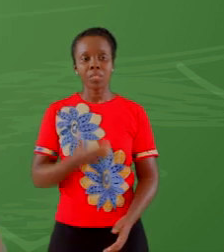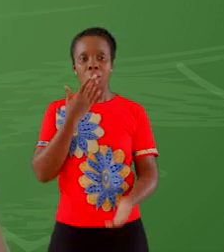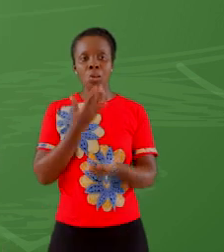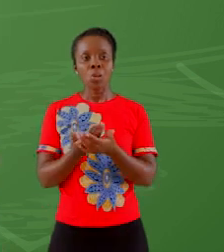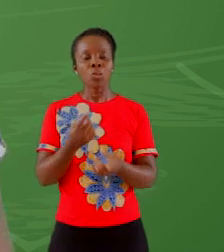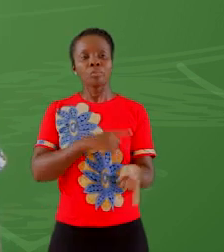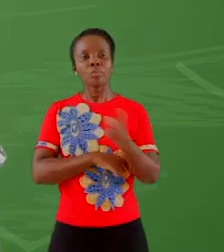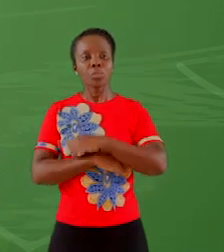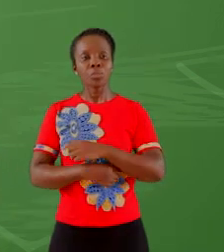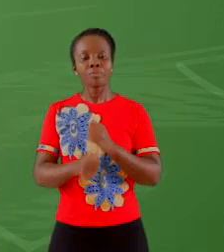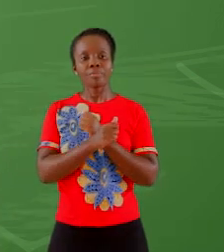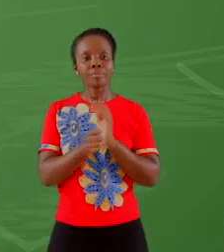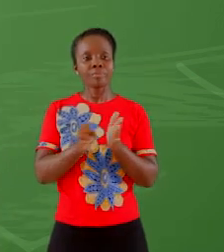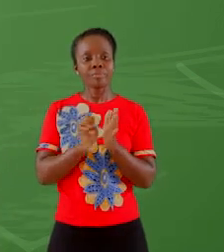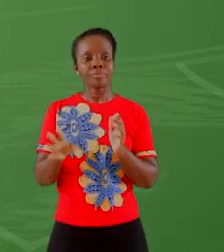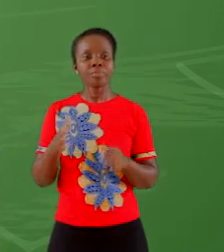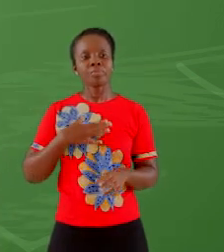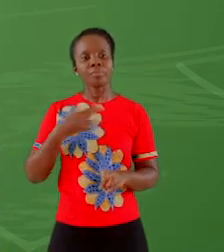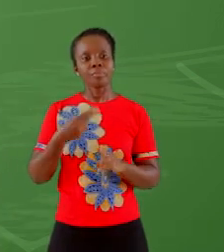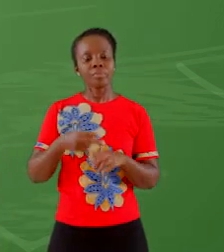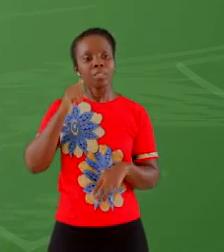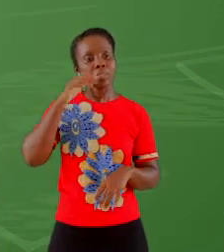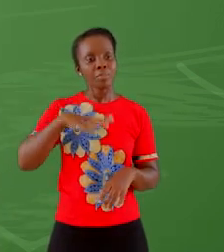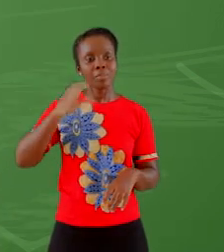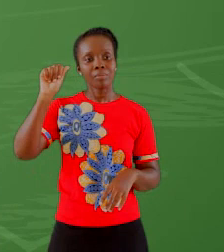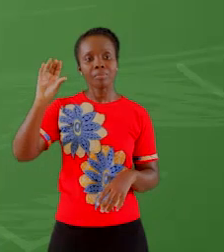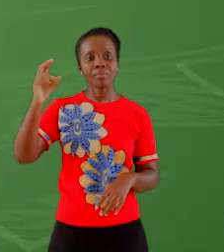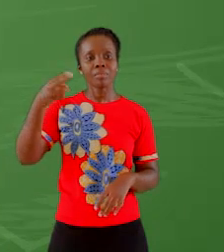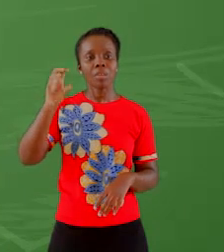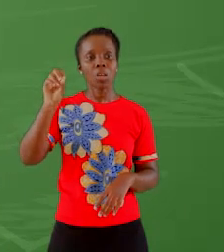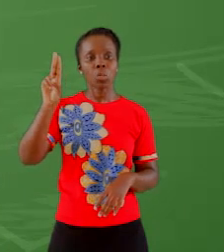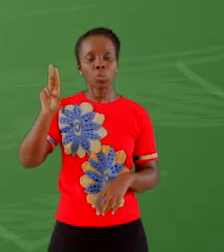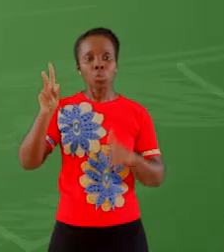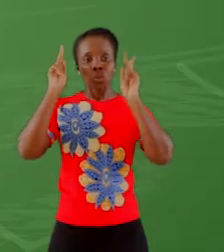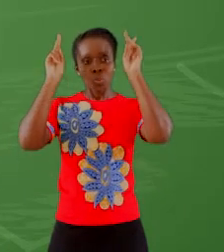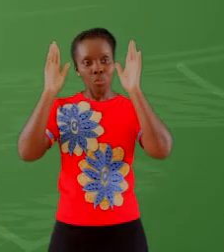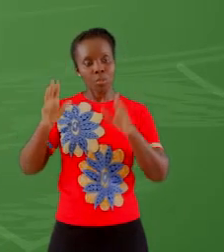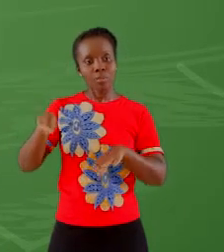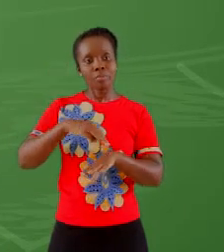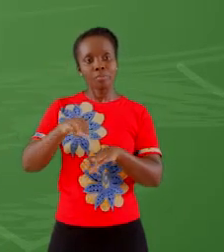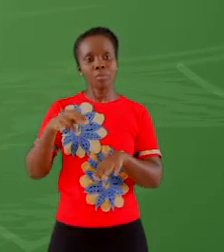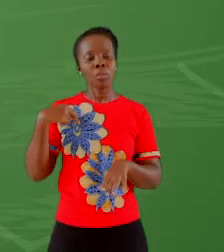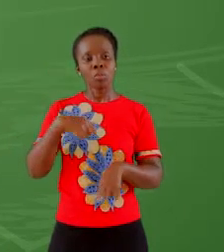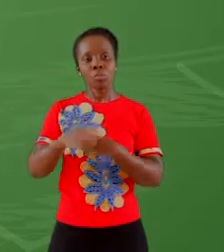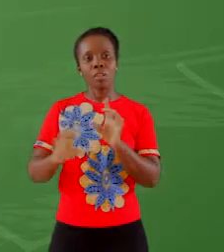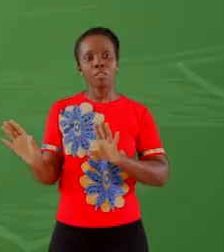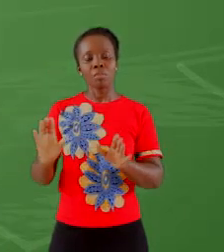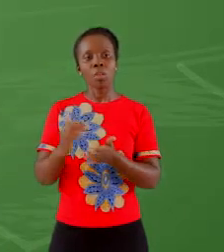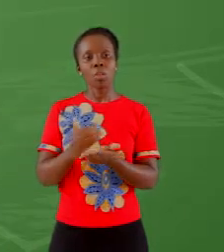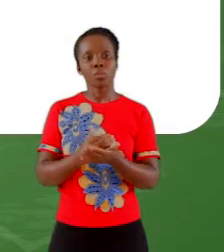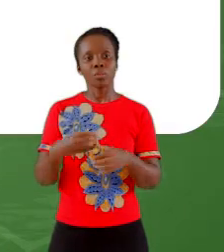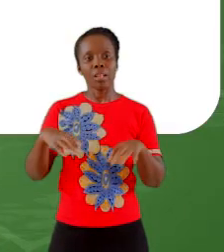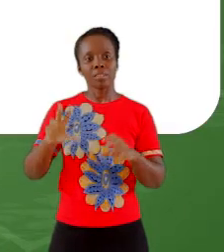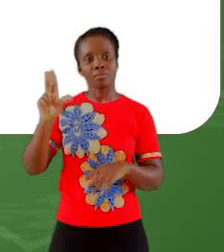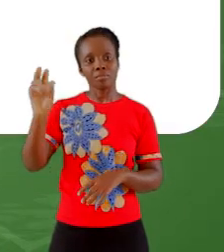Bonjour chers apprenants, je suis Madame Achou Roseline, professeure de mathématiques. Nous allons faire un cours en classe de